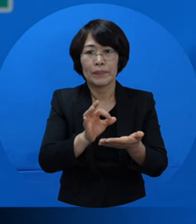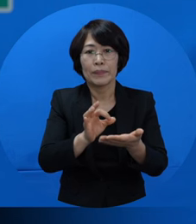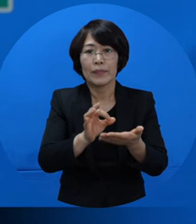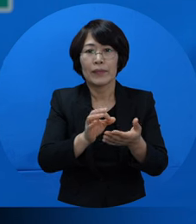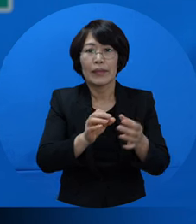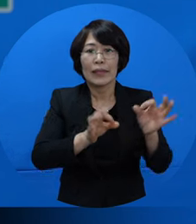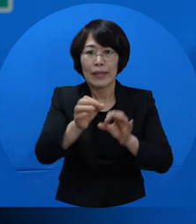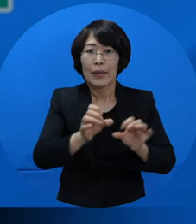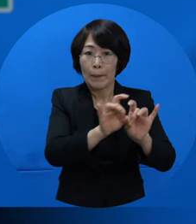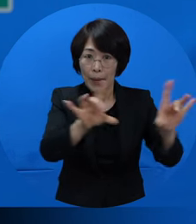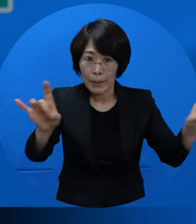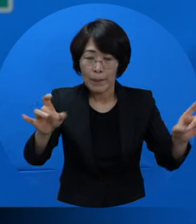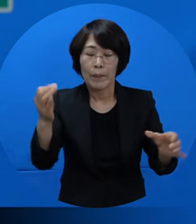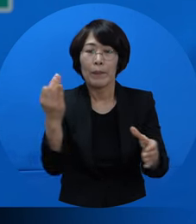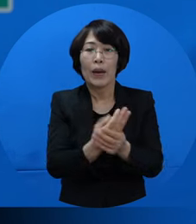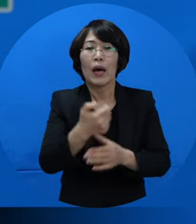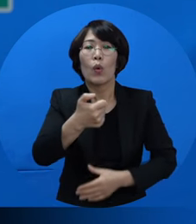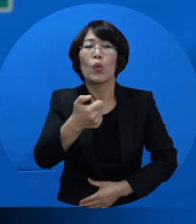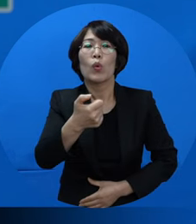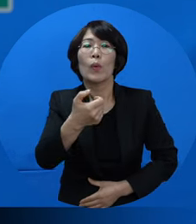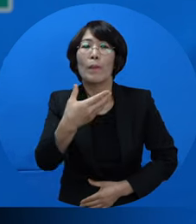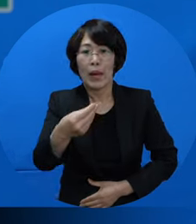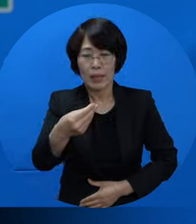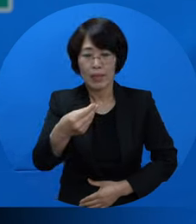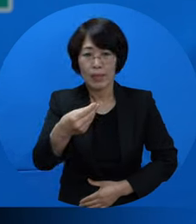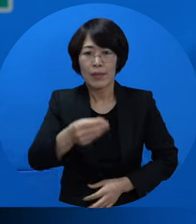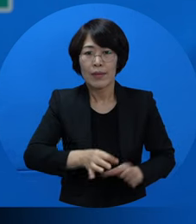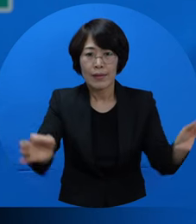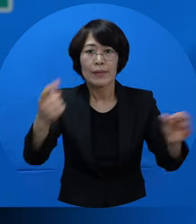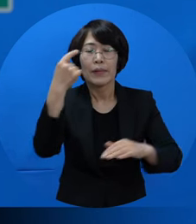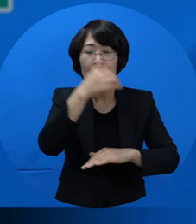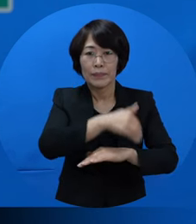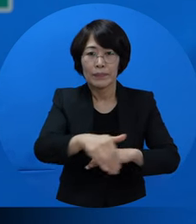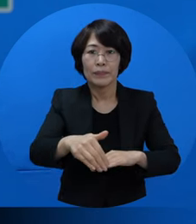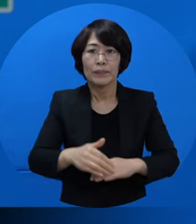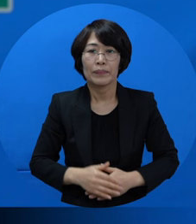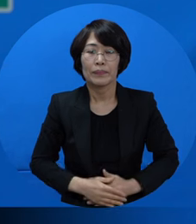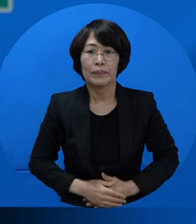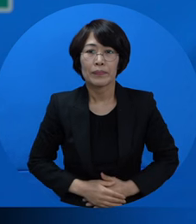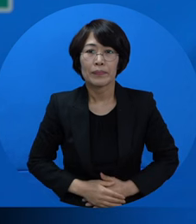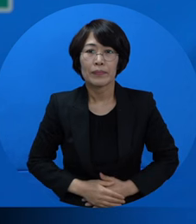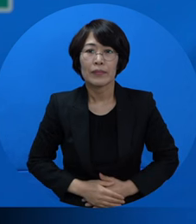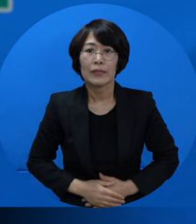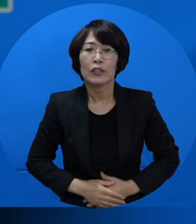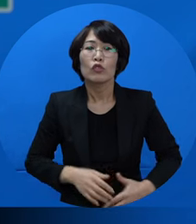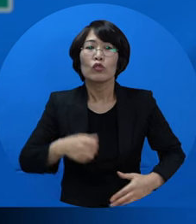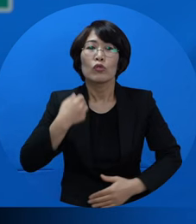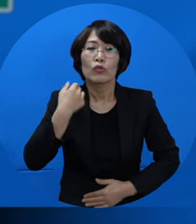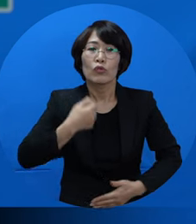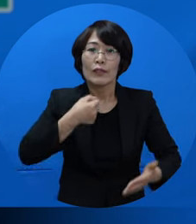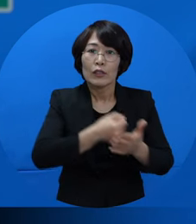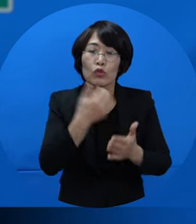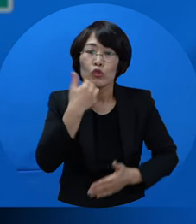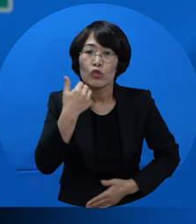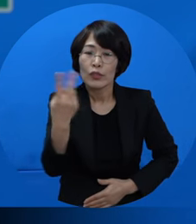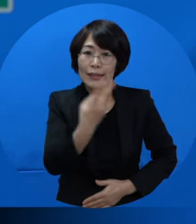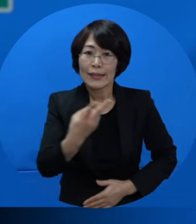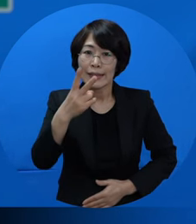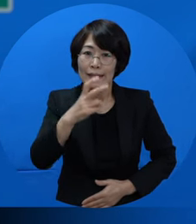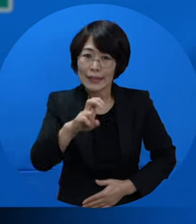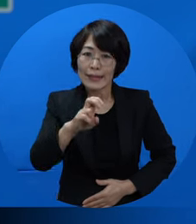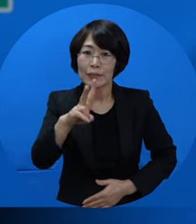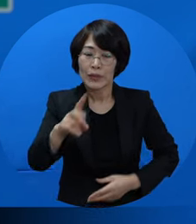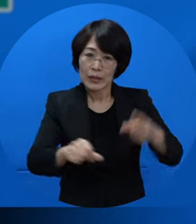사업장마다 현금 50만 원씩 지급할 예정입니다 지급 대상은 2012년